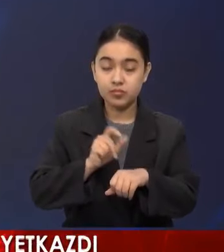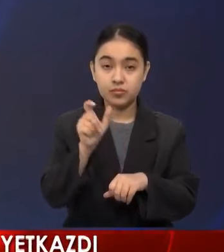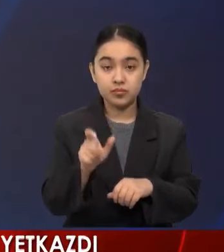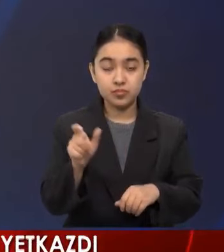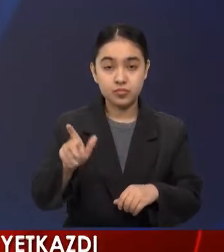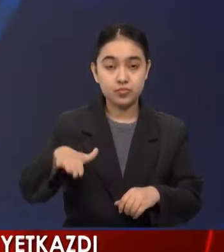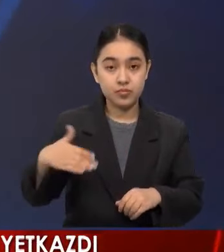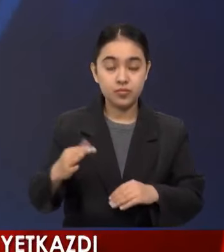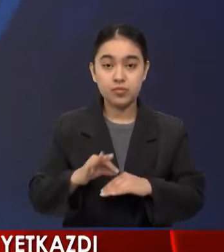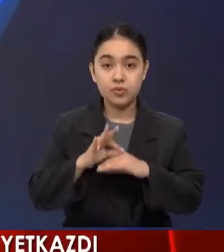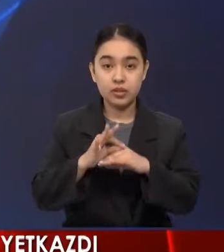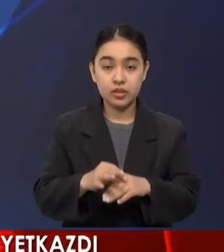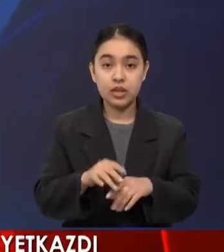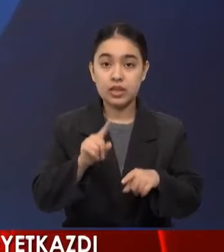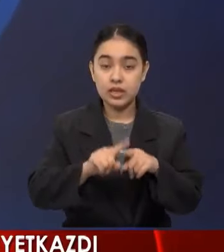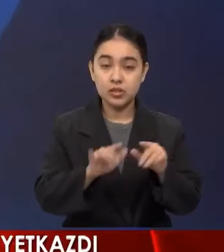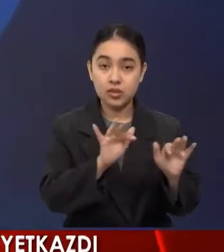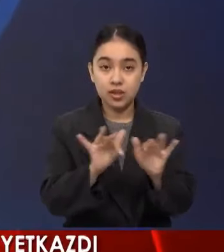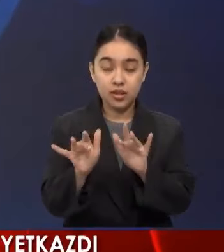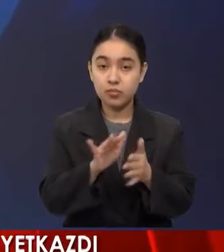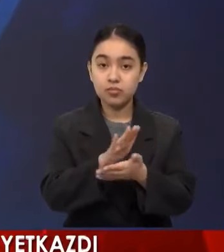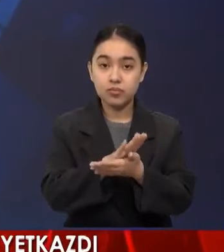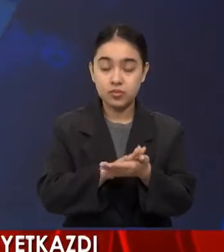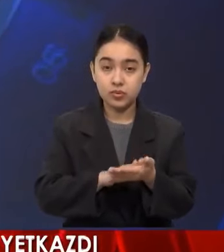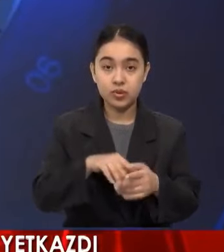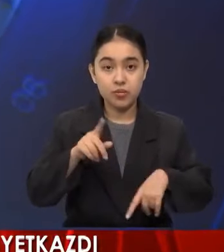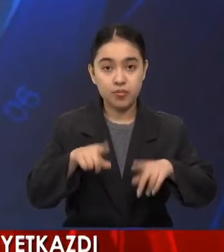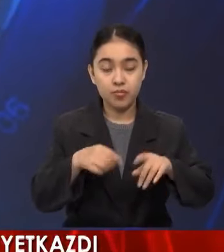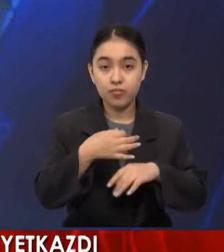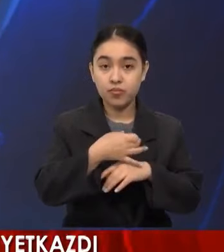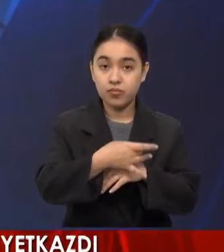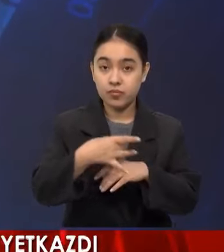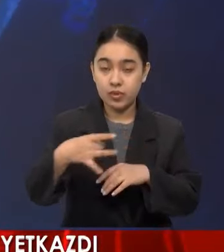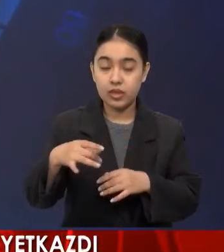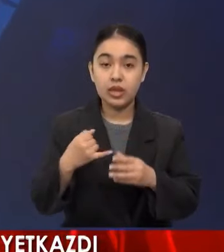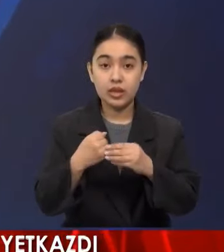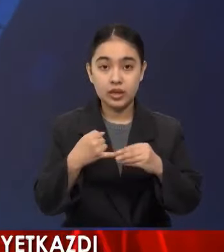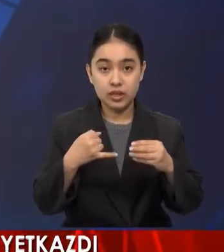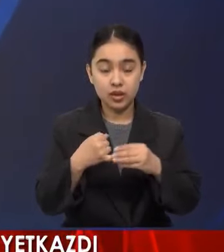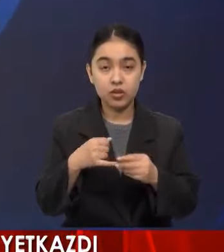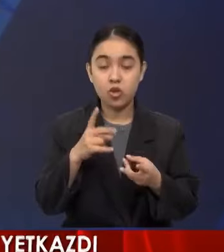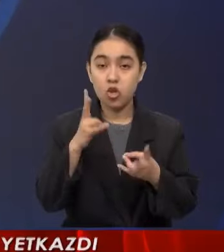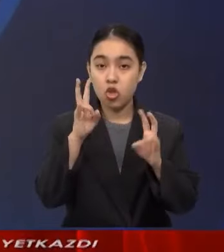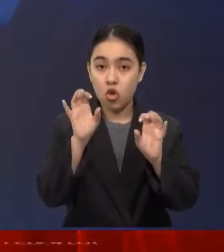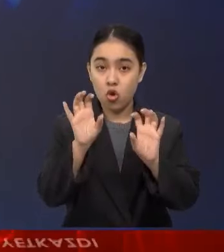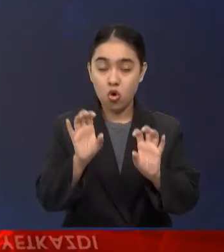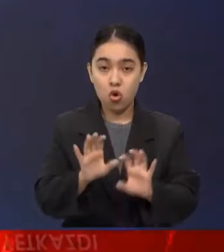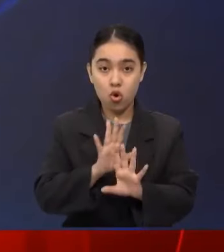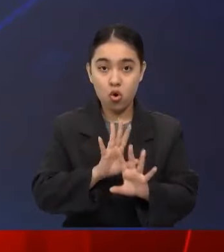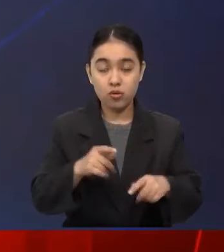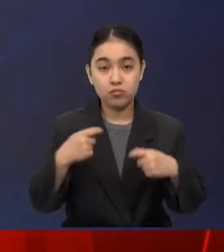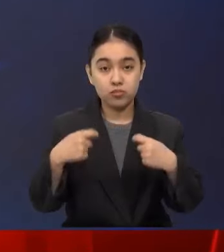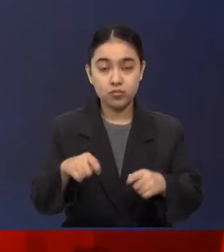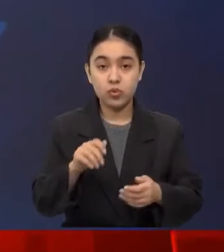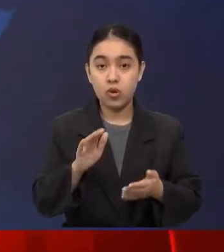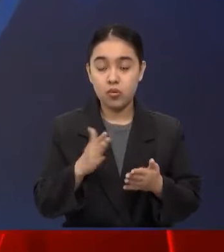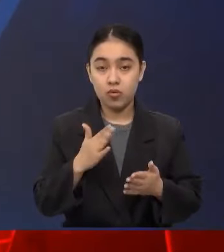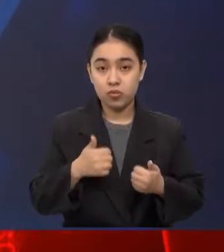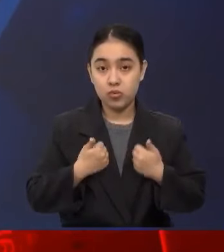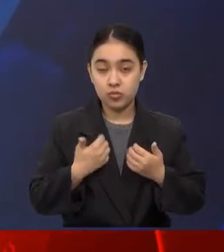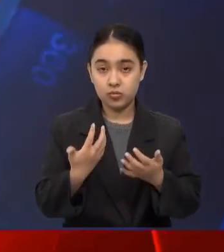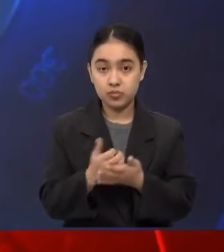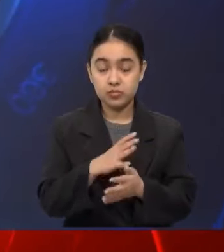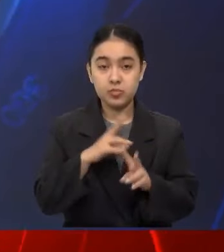xodimlari tomonidan o'tkazilgan tezkor tadbirlar davomida ayrim hududlarda yer maydonlarini noqonuniy pullashga urinish holatlari fosh